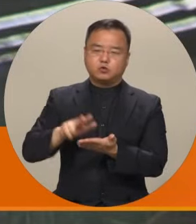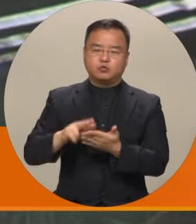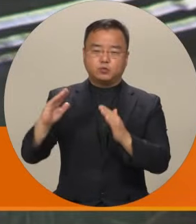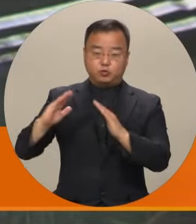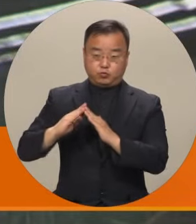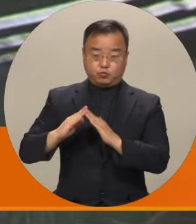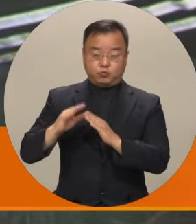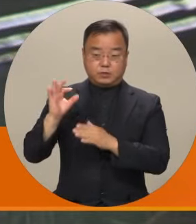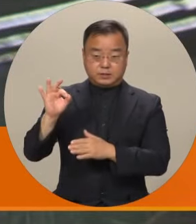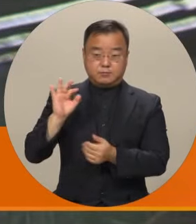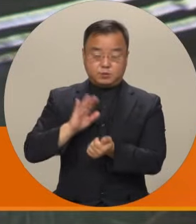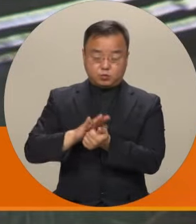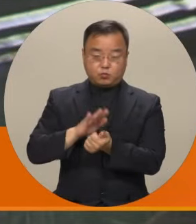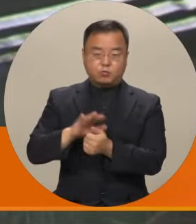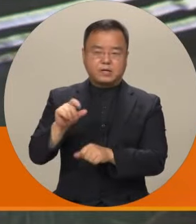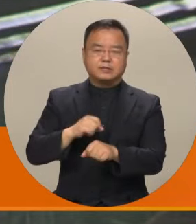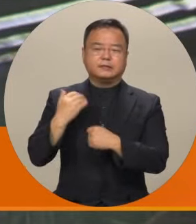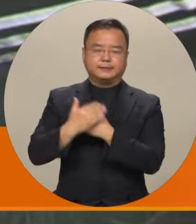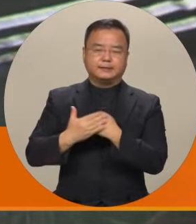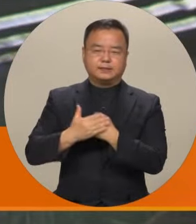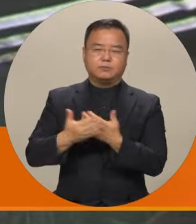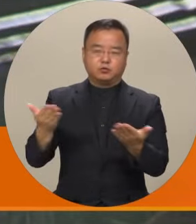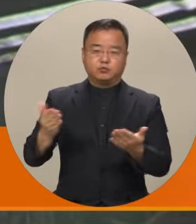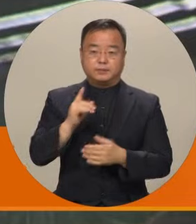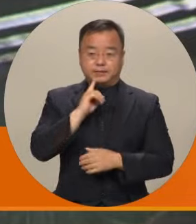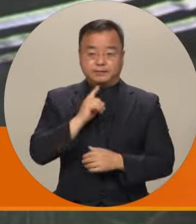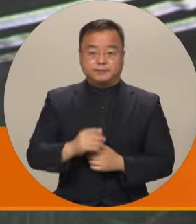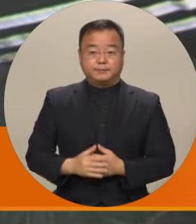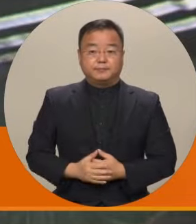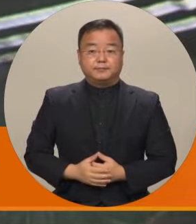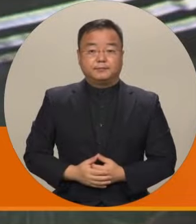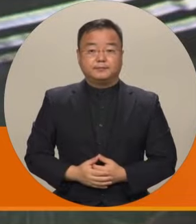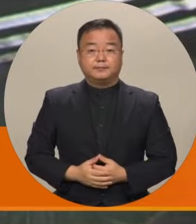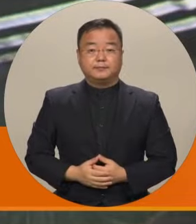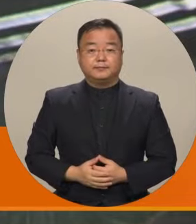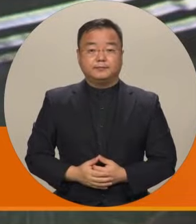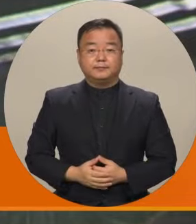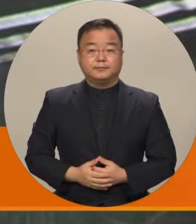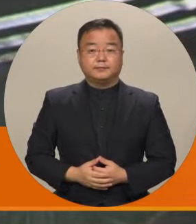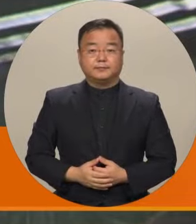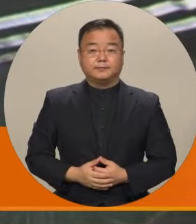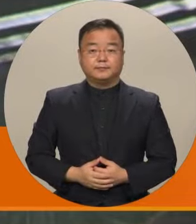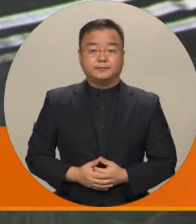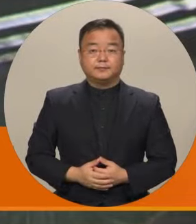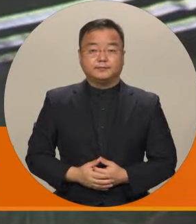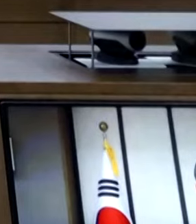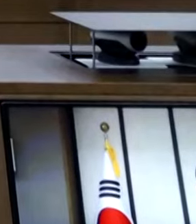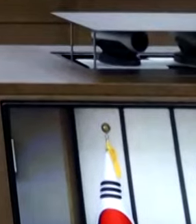지원에서도 특례를 제공하겠다고 밝혔습니다 먼저 영상부터 보고 오겠습니다